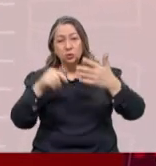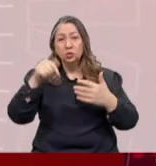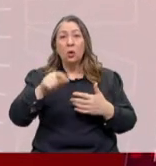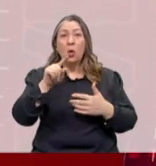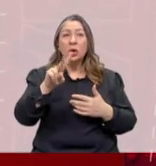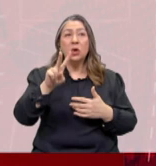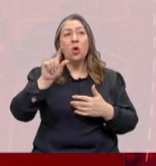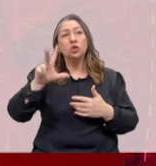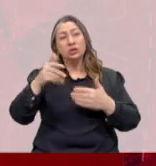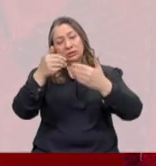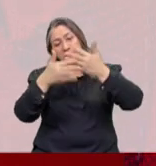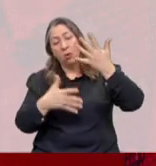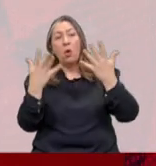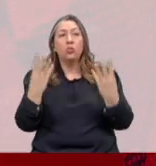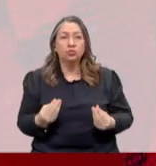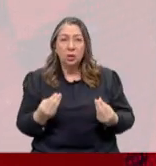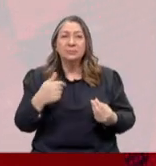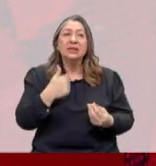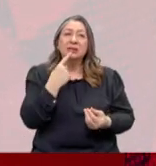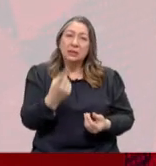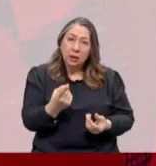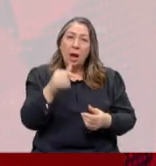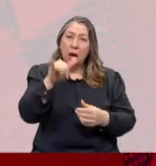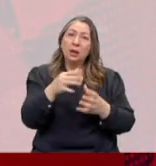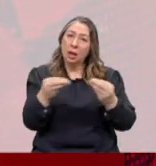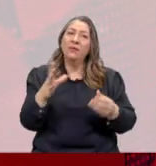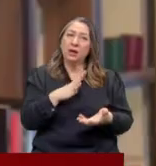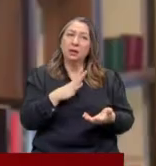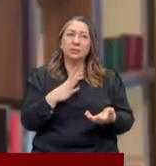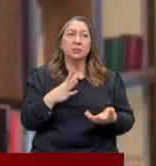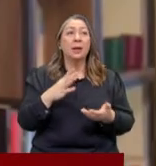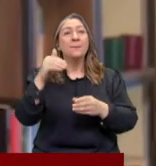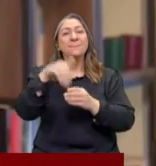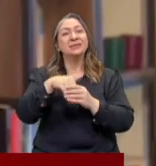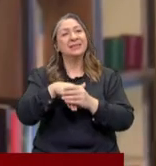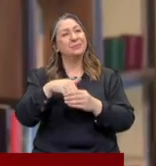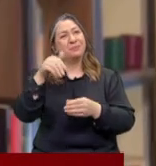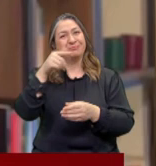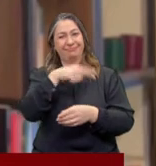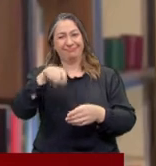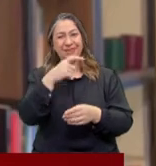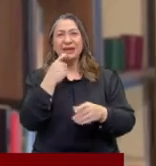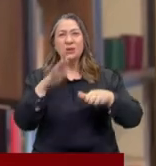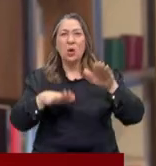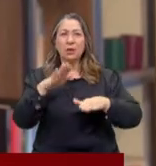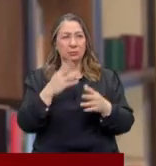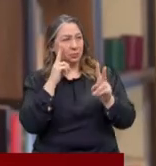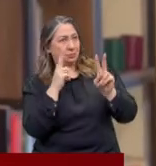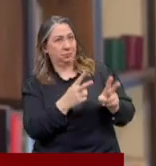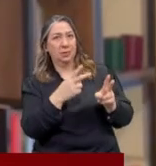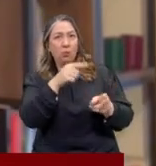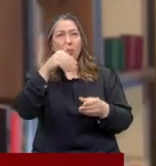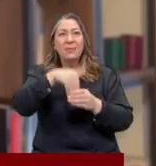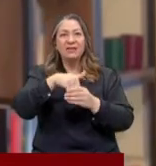anda 12-13. Sıraya gelmişler. Biz de dedik ki hak kaybı var. Meclisteki milletvekillerimizin yaş ortalaması ortada ve